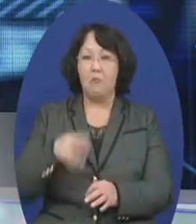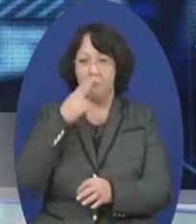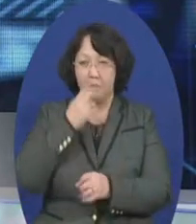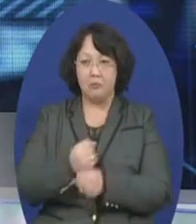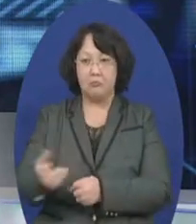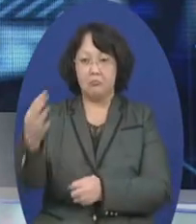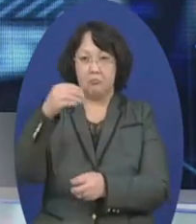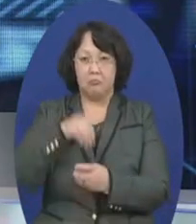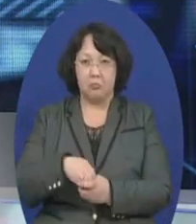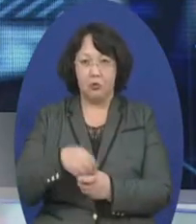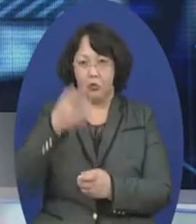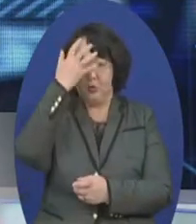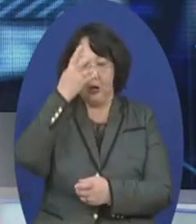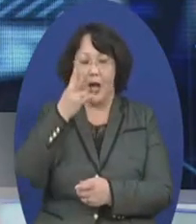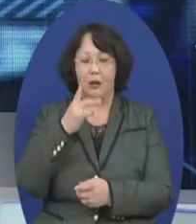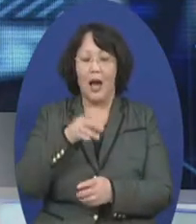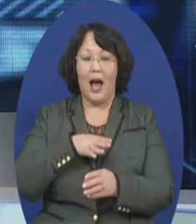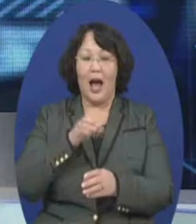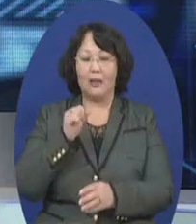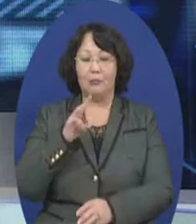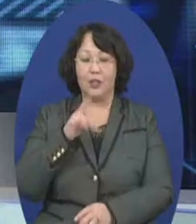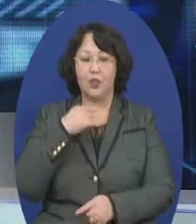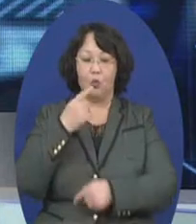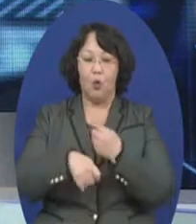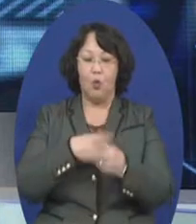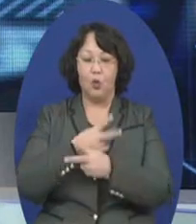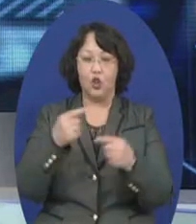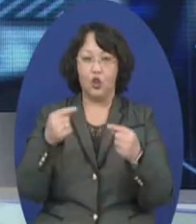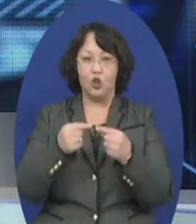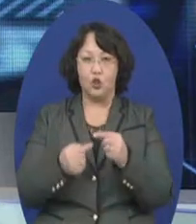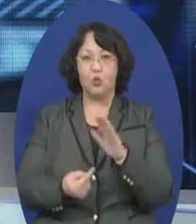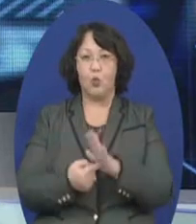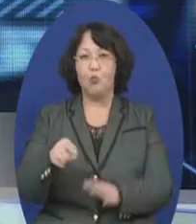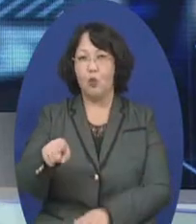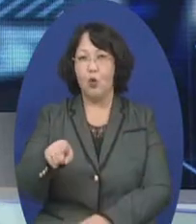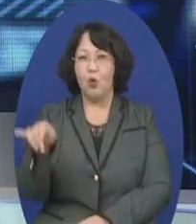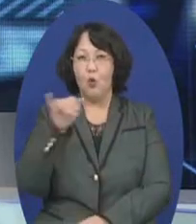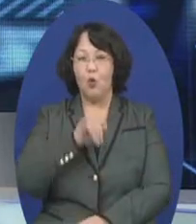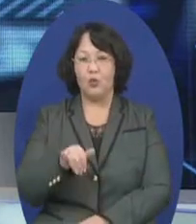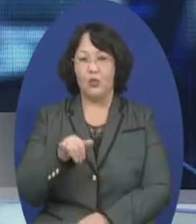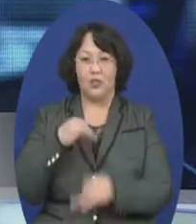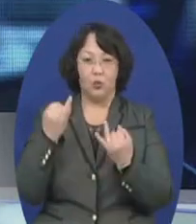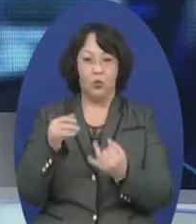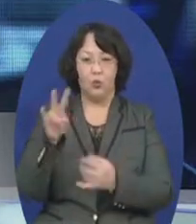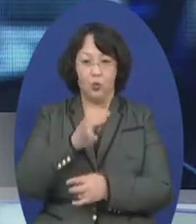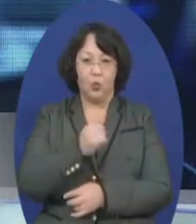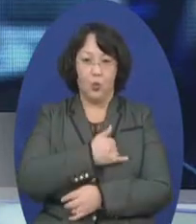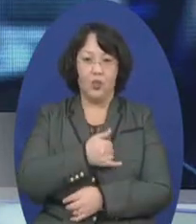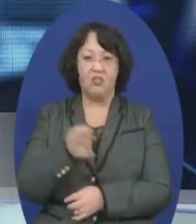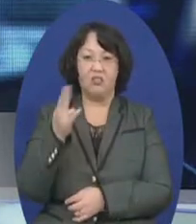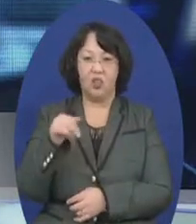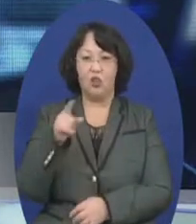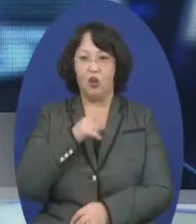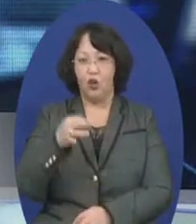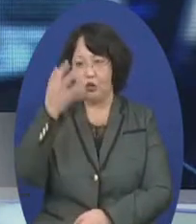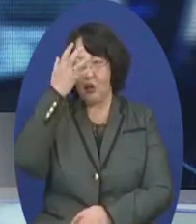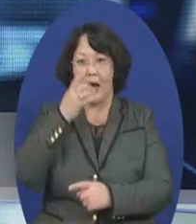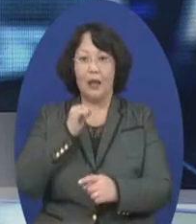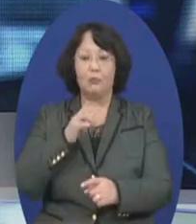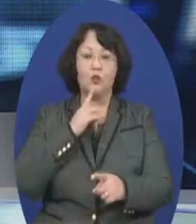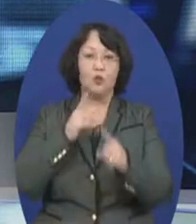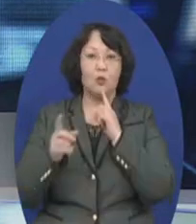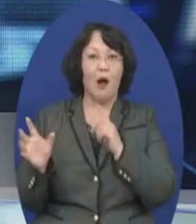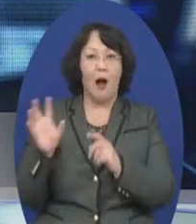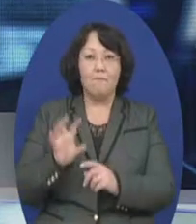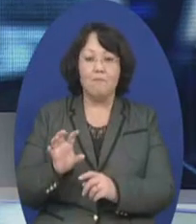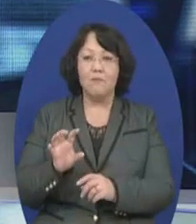байна. Энэ нь төрийн албаны тухай хууль зөрчих шалтгаан болж байгаа юм. Улсын хурлын нутгийн удирдлагын дэд хороо төрийн албаны зөвлөлтөд хамтраад төрийн албаны тухай